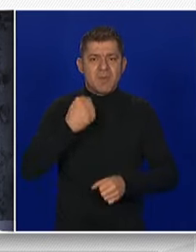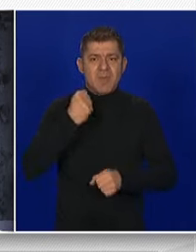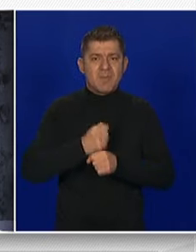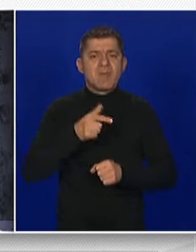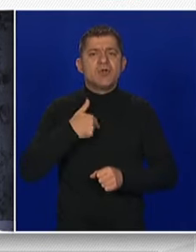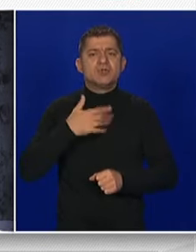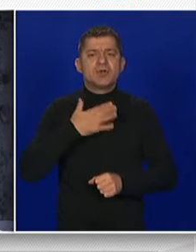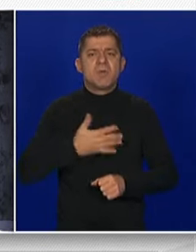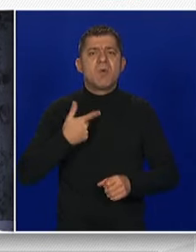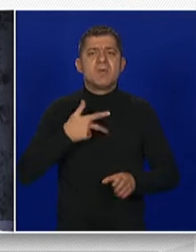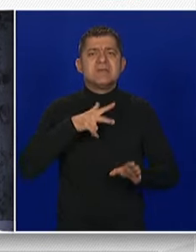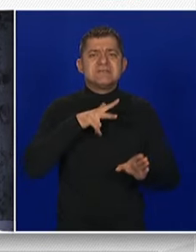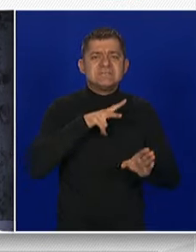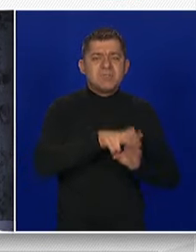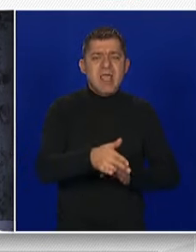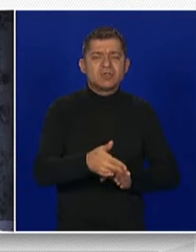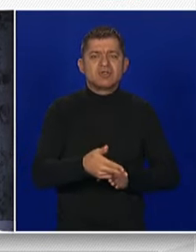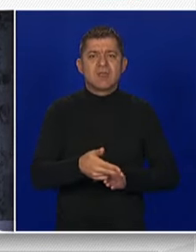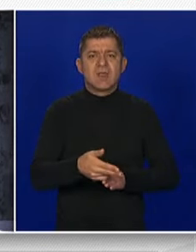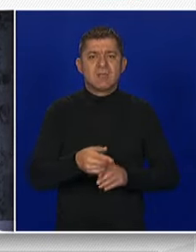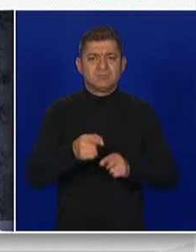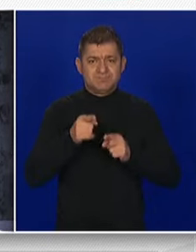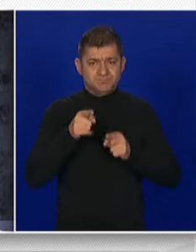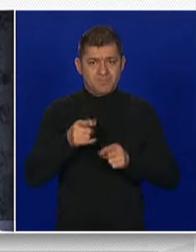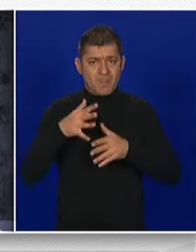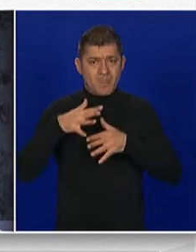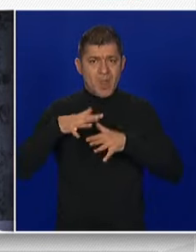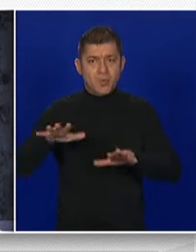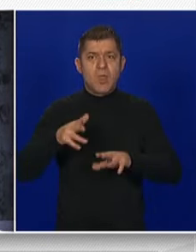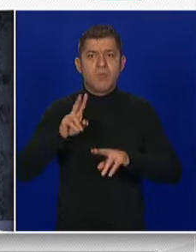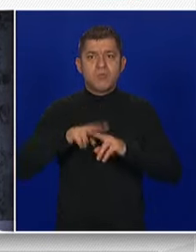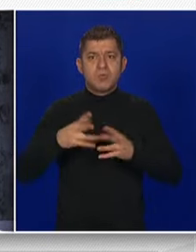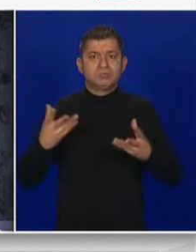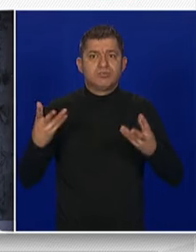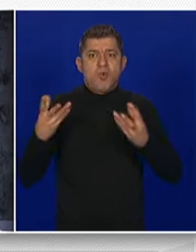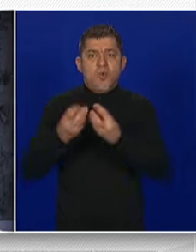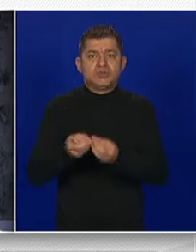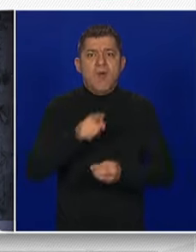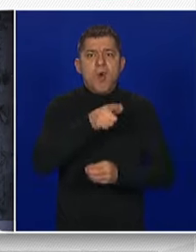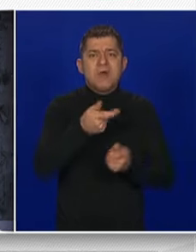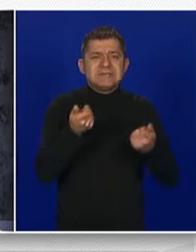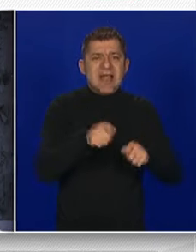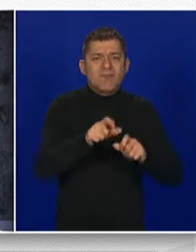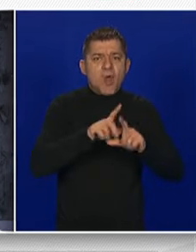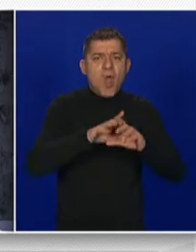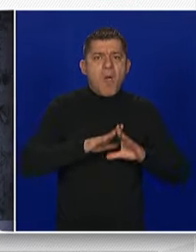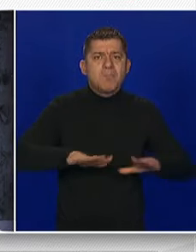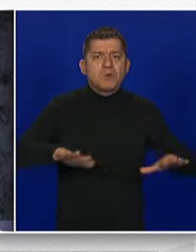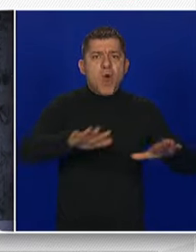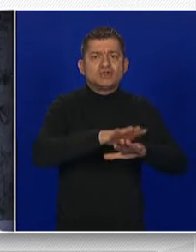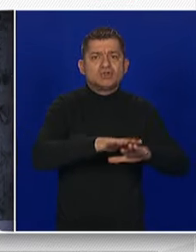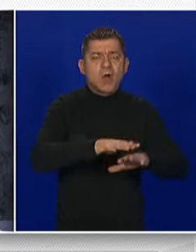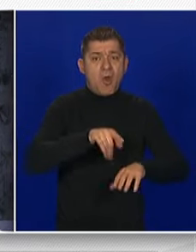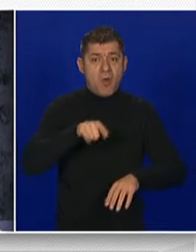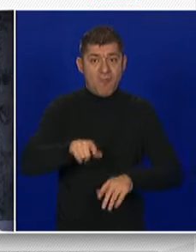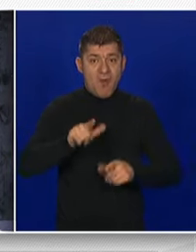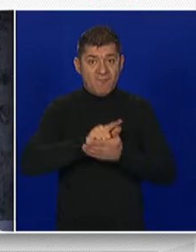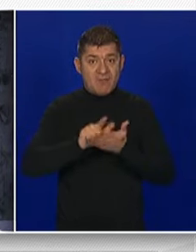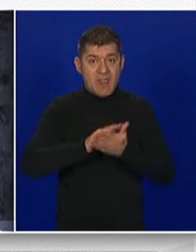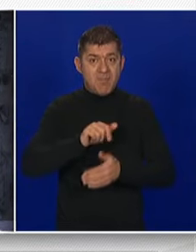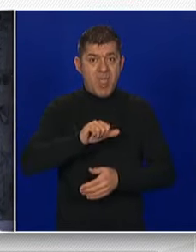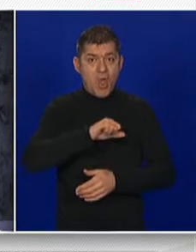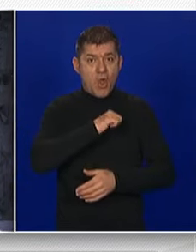spriječimo da se ljudi gomilaju u zatvorenom prostoru, jer u ovo doba godine više ljudi